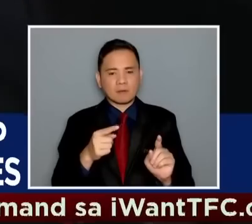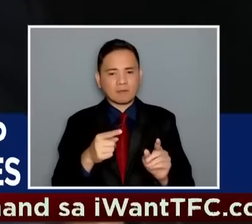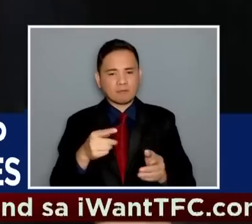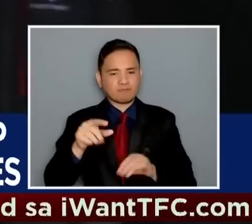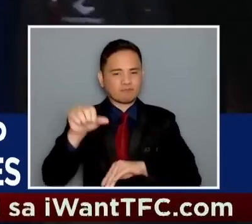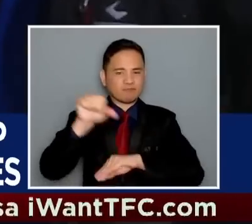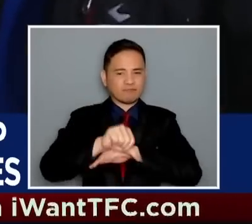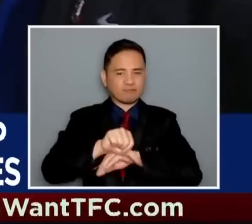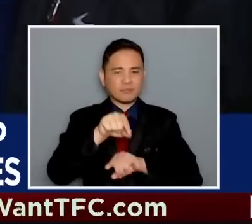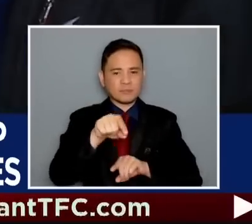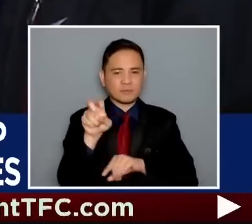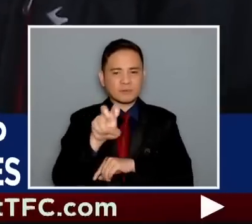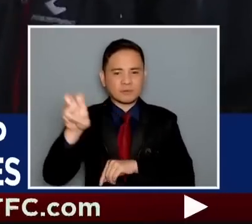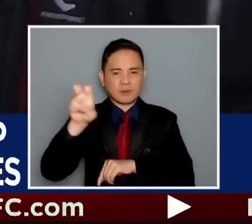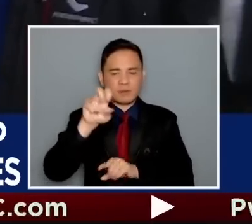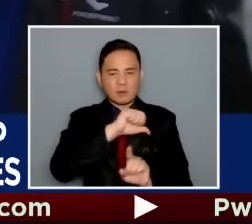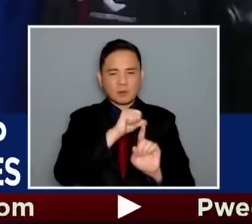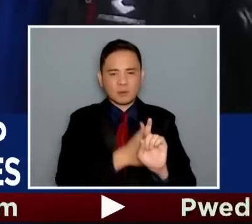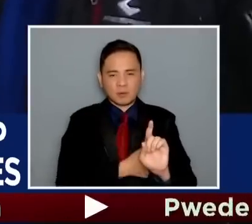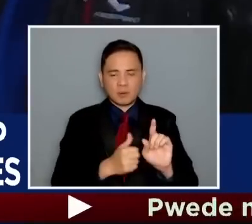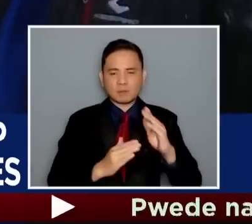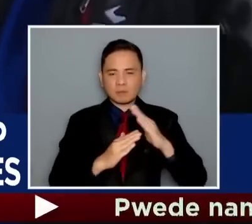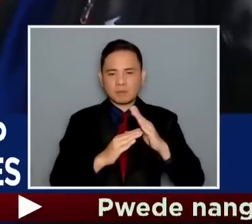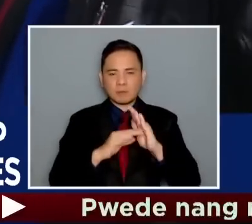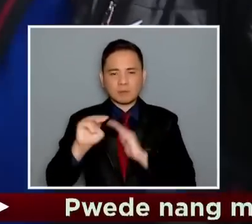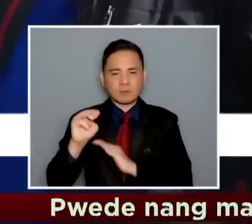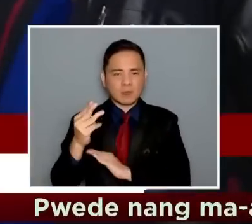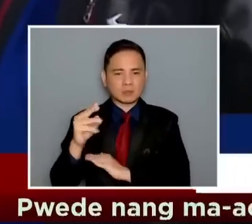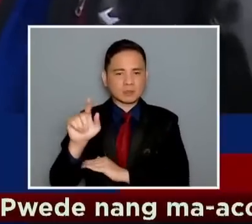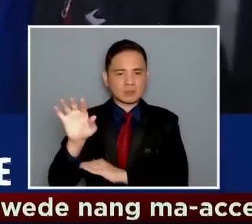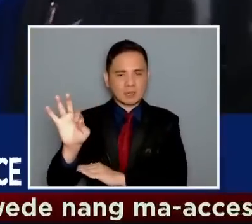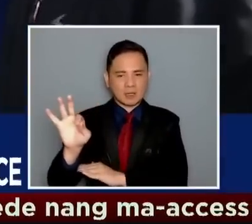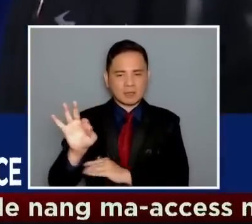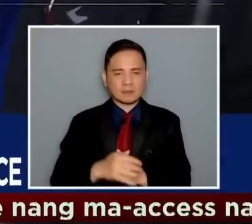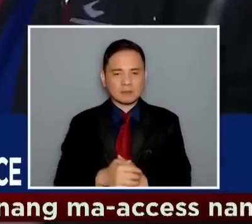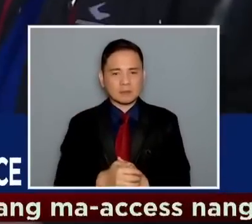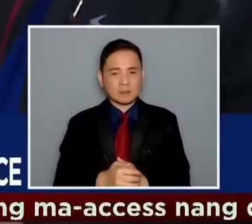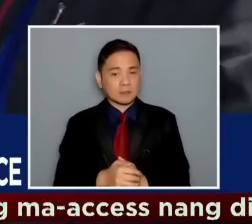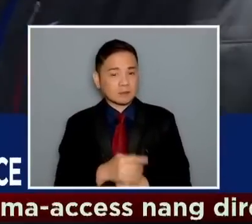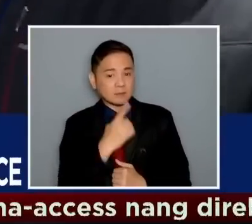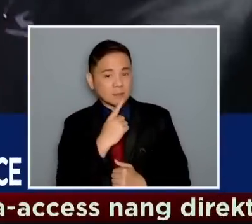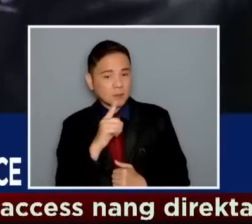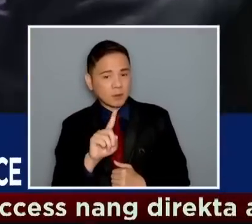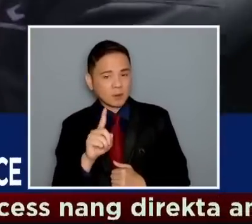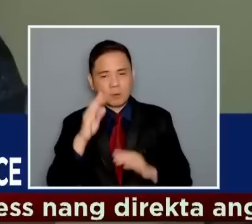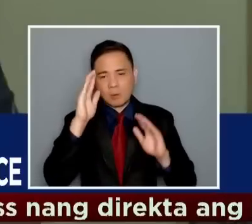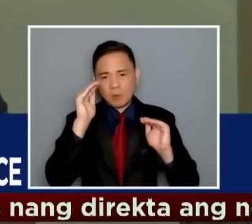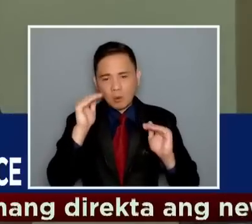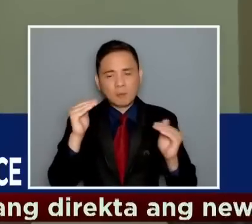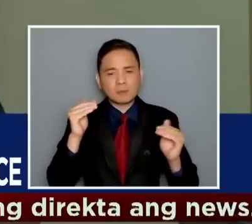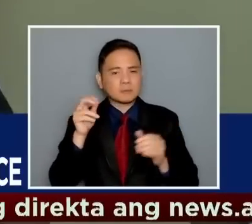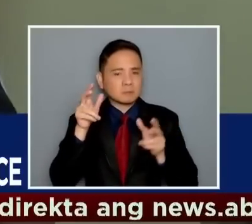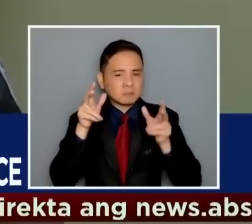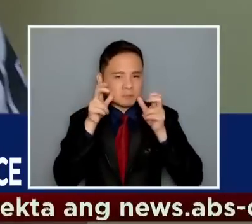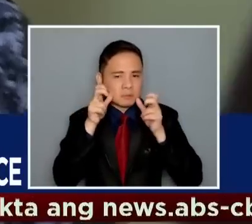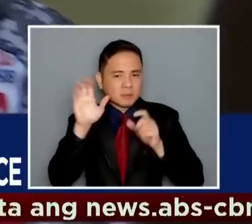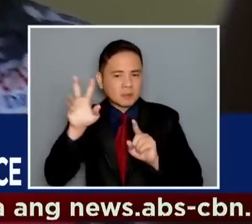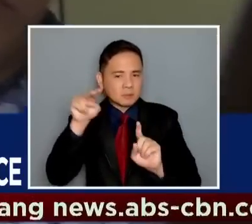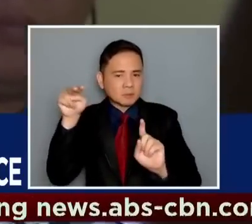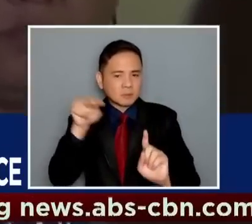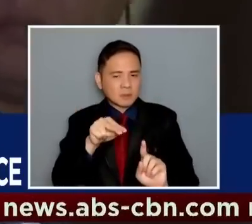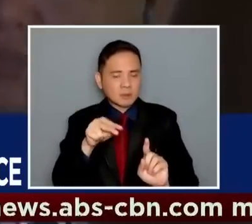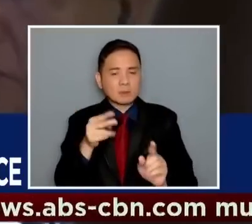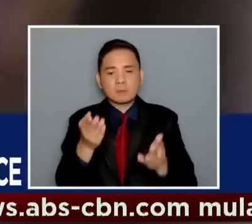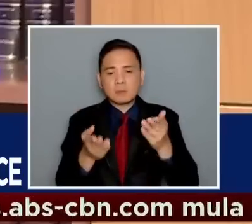lang. Muling apela ng kampo ni Teves sa komite, bigyan sana siya ng pagkakataong marinig ang kanyang panig kahit sa pamamagitan lang ng